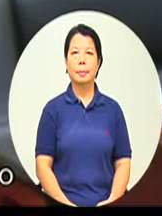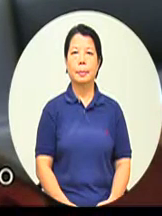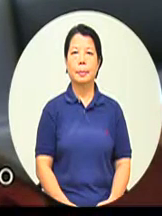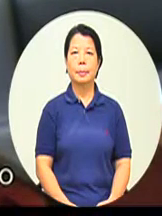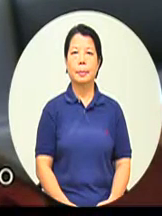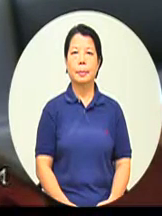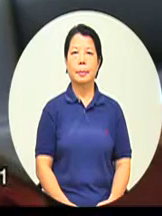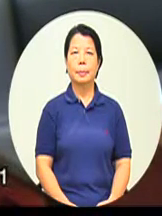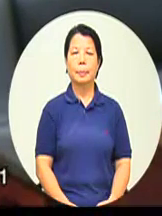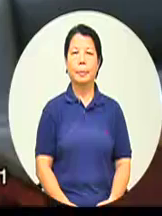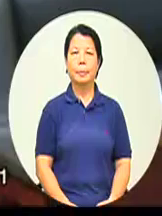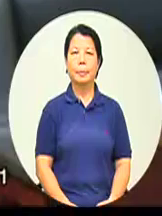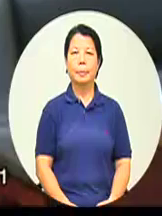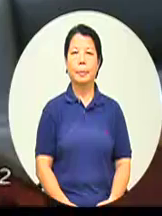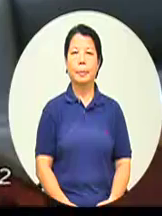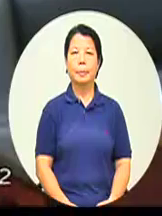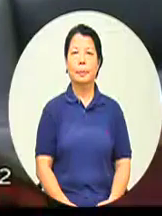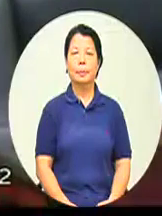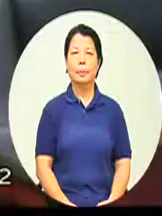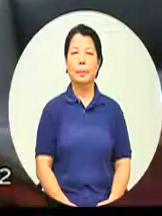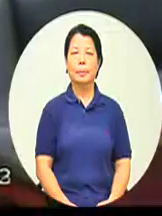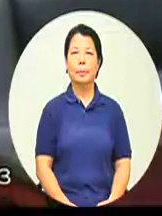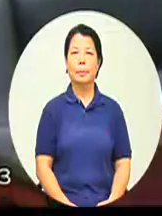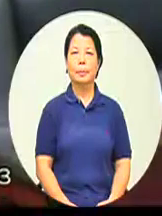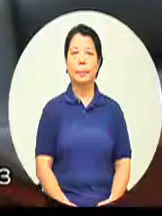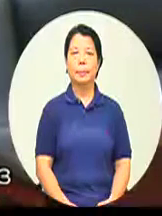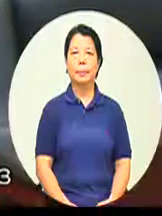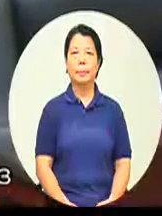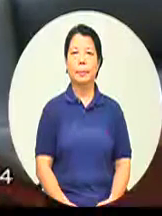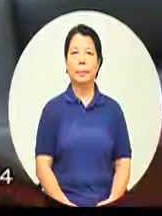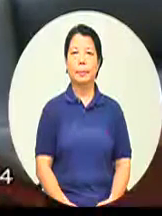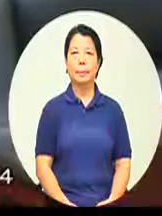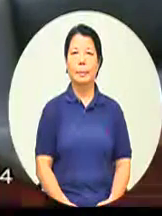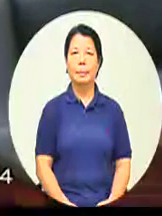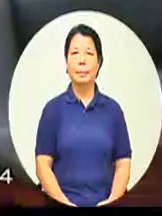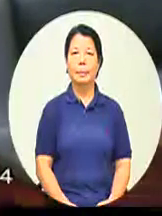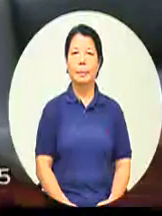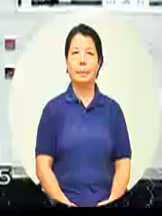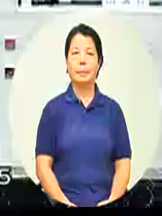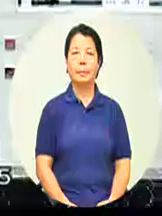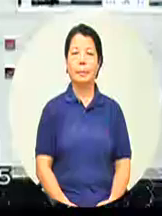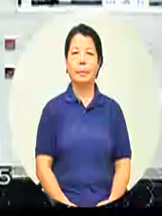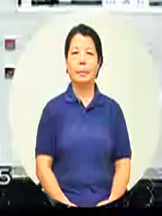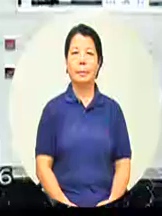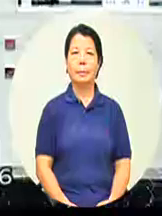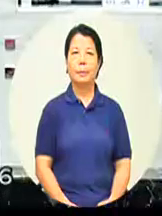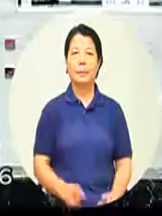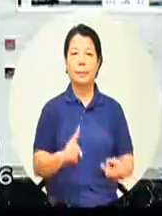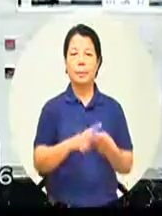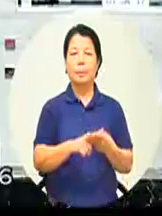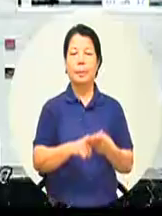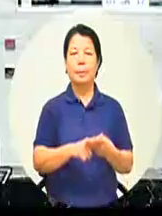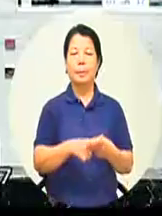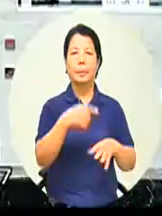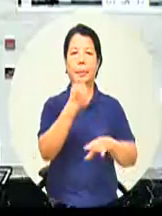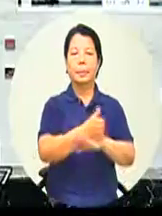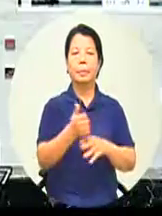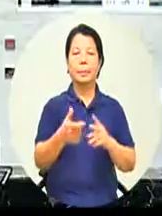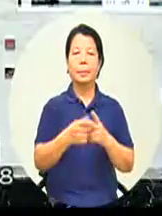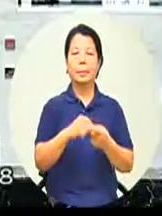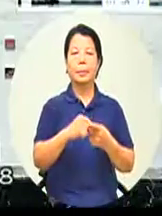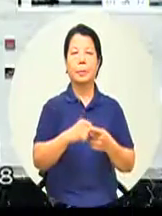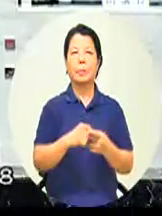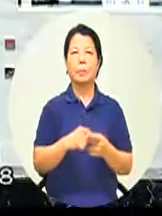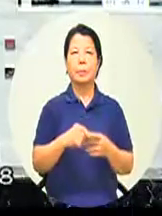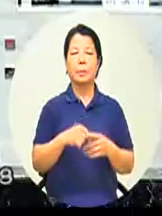是，好。 我们那个， 好，是的。 我们那个主任哈，在跟那个陈议员报告，